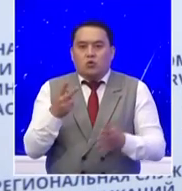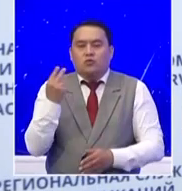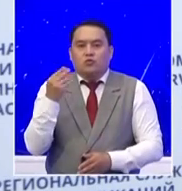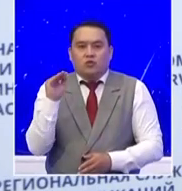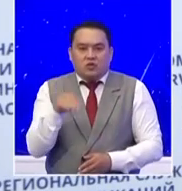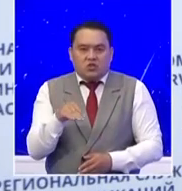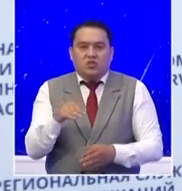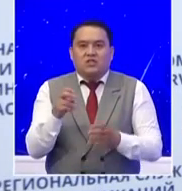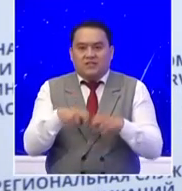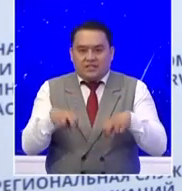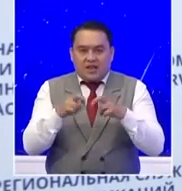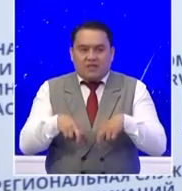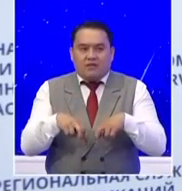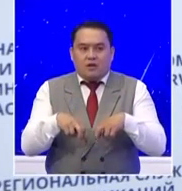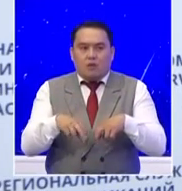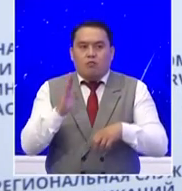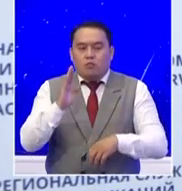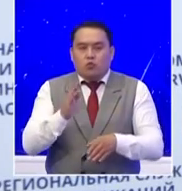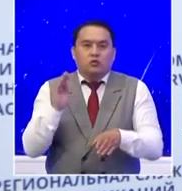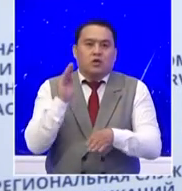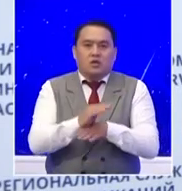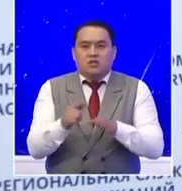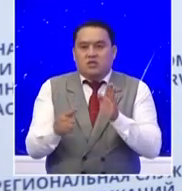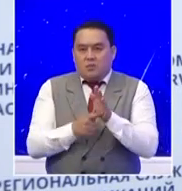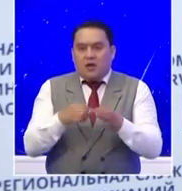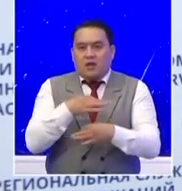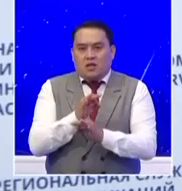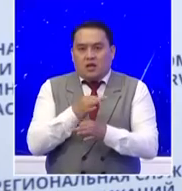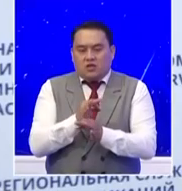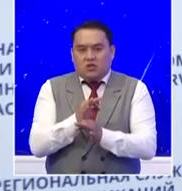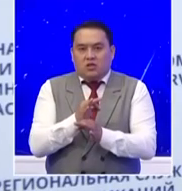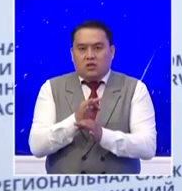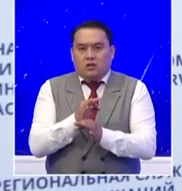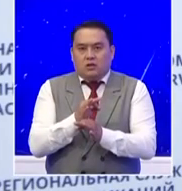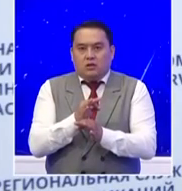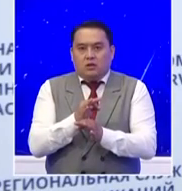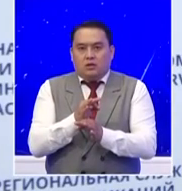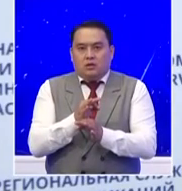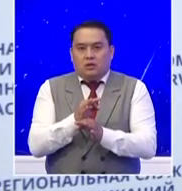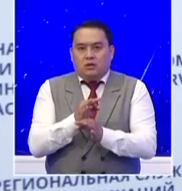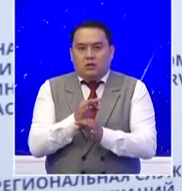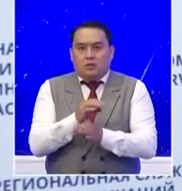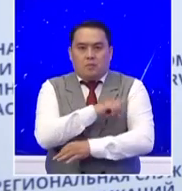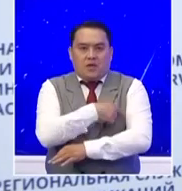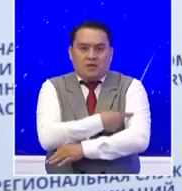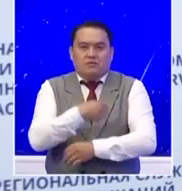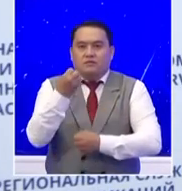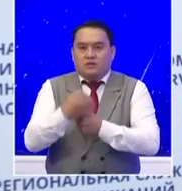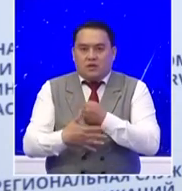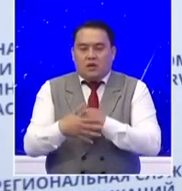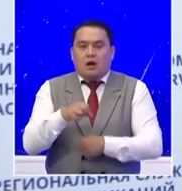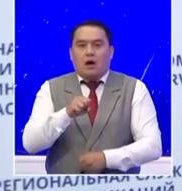2500 исследований. Скоро будет подключена 7-я лаборатория, это частная в медицинском центре